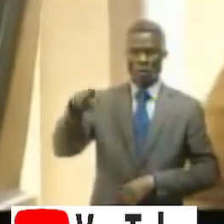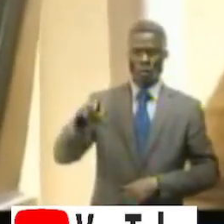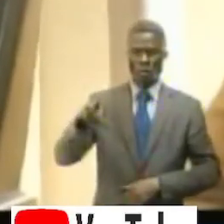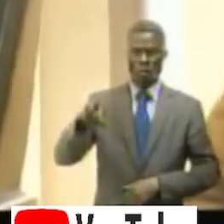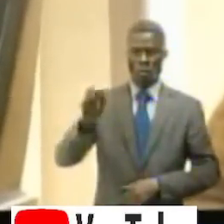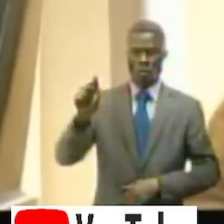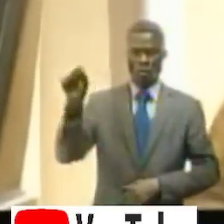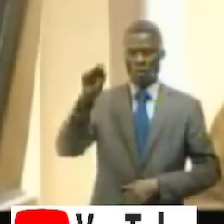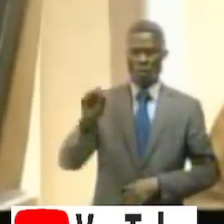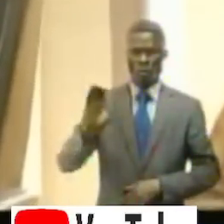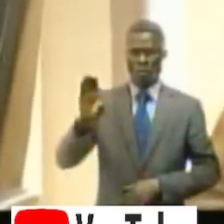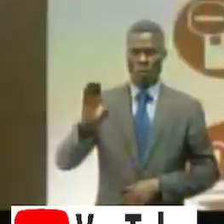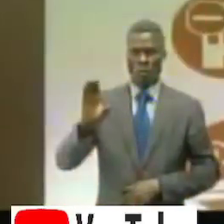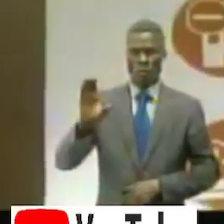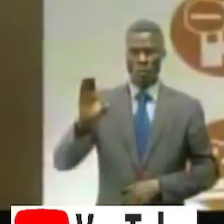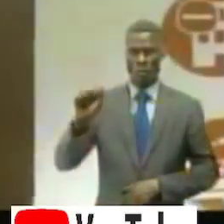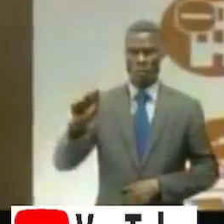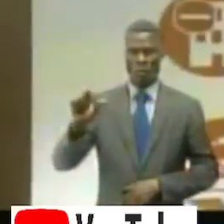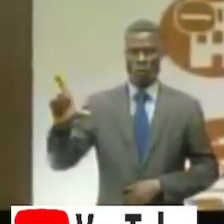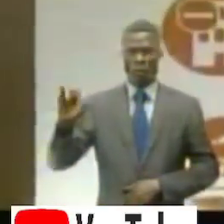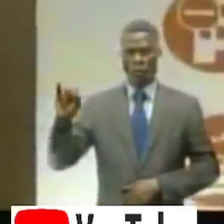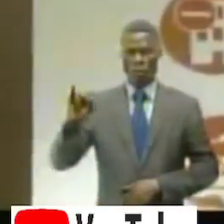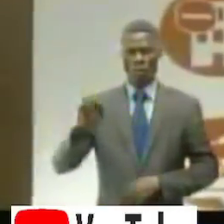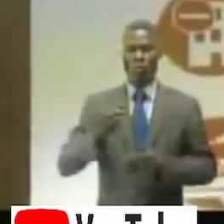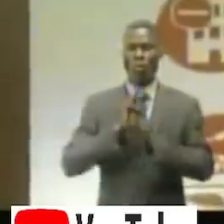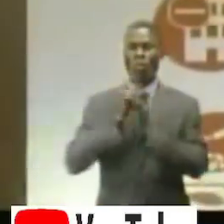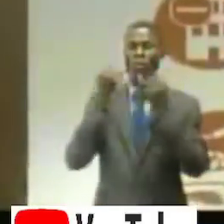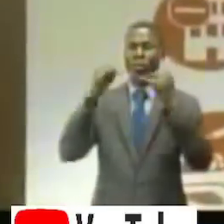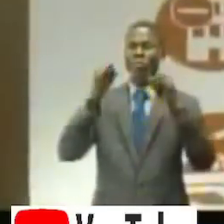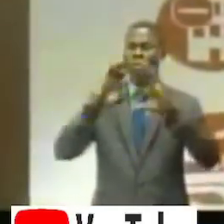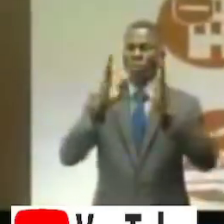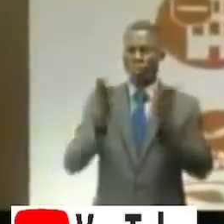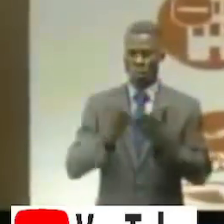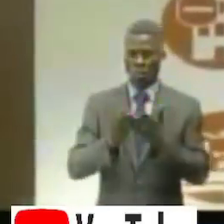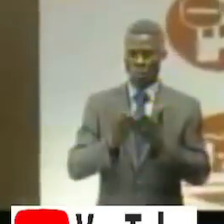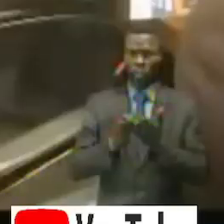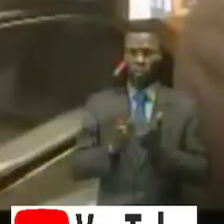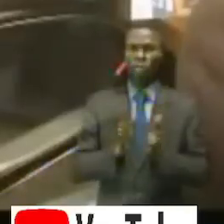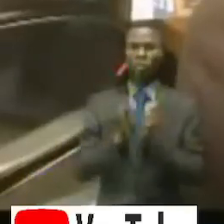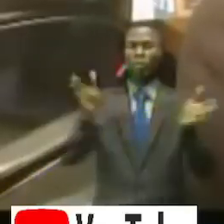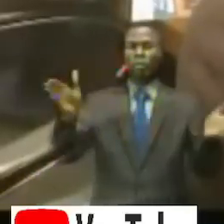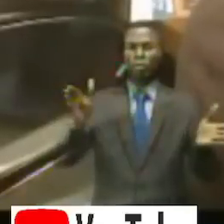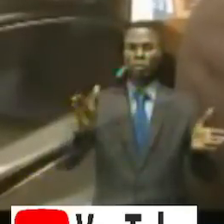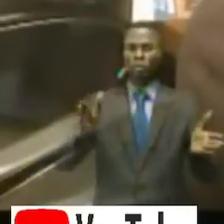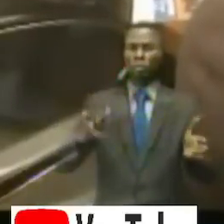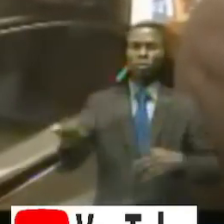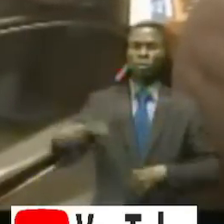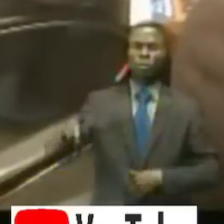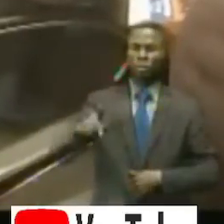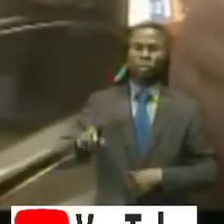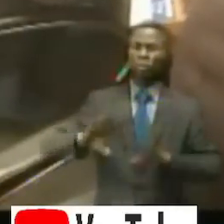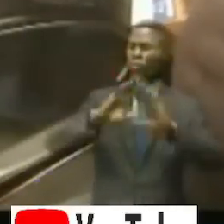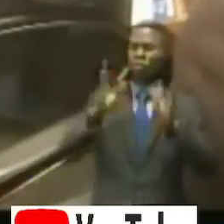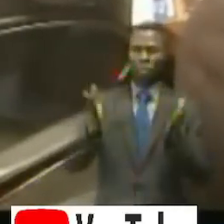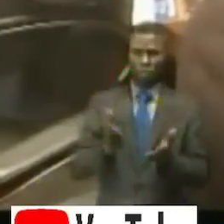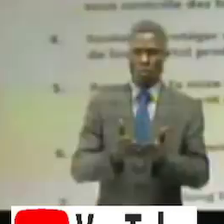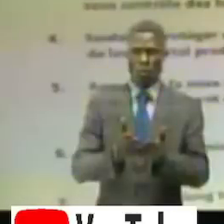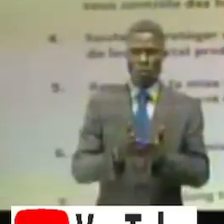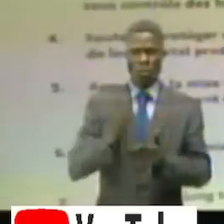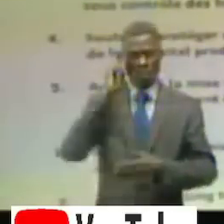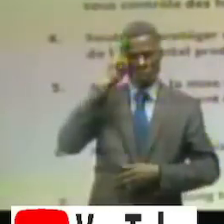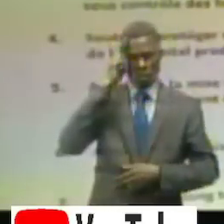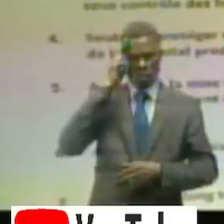Mbangou-Kikoumbi, constate que les données de l'IPC sont généralisées dans toutes les provinces. Ces données reflètent